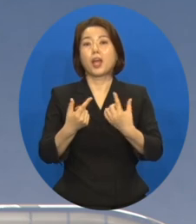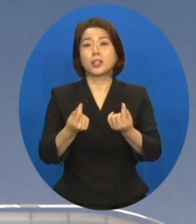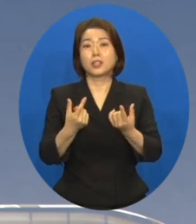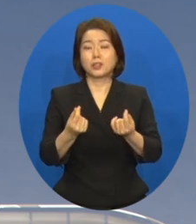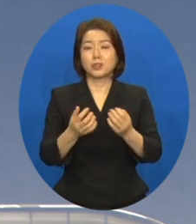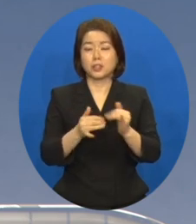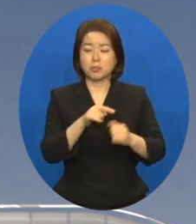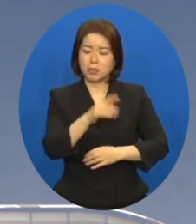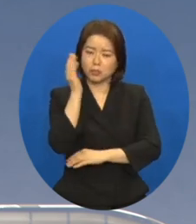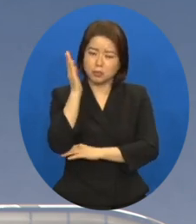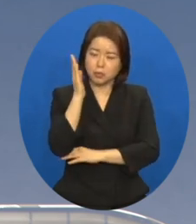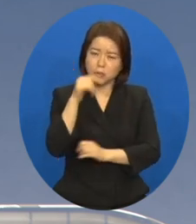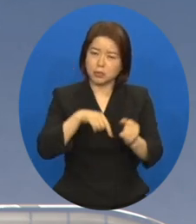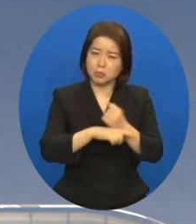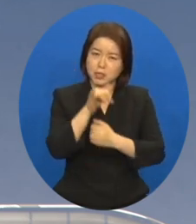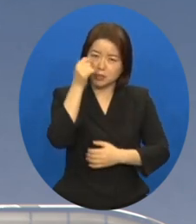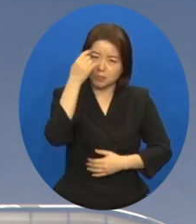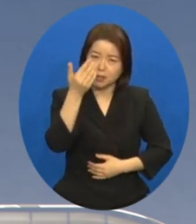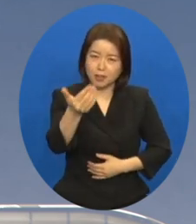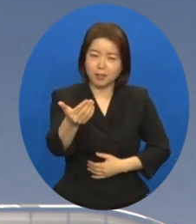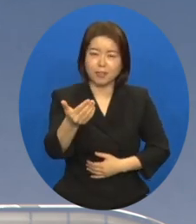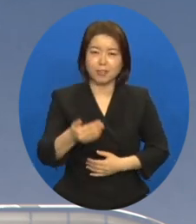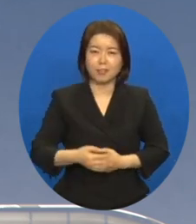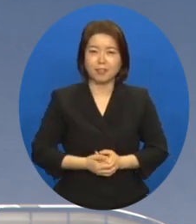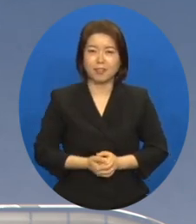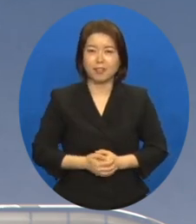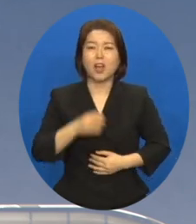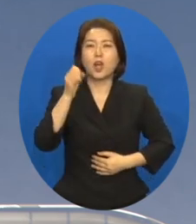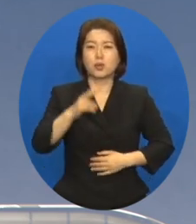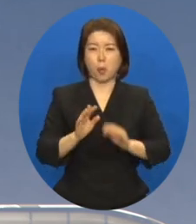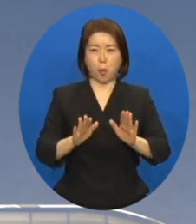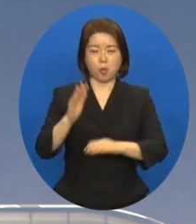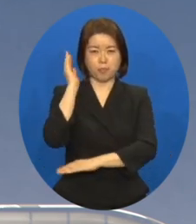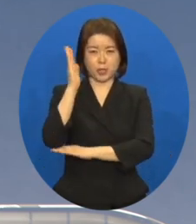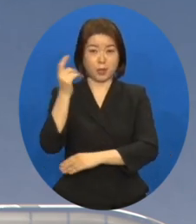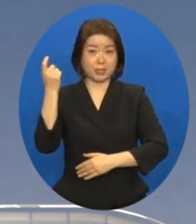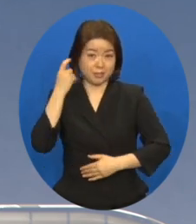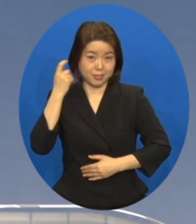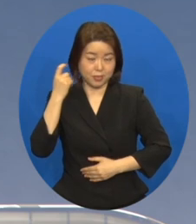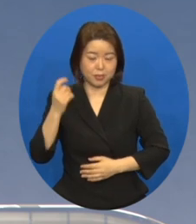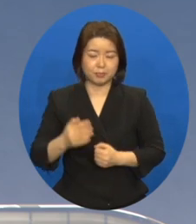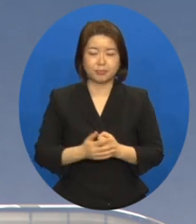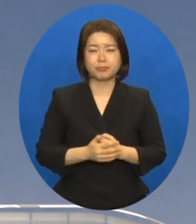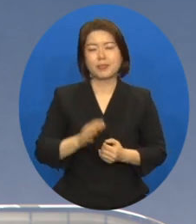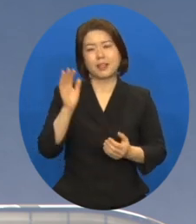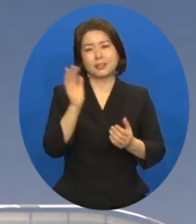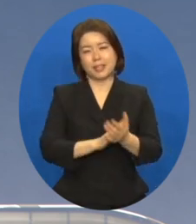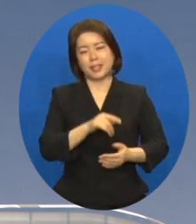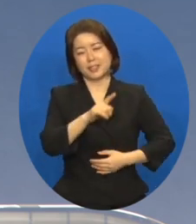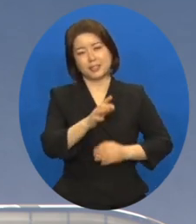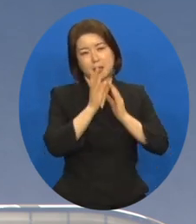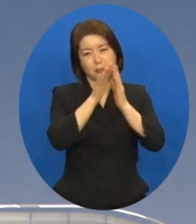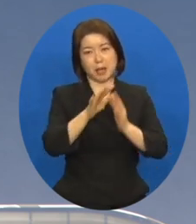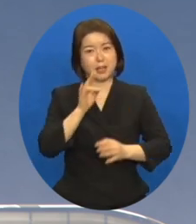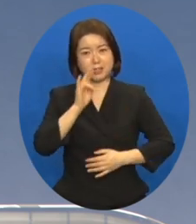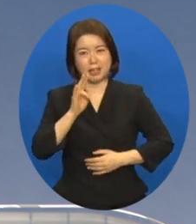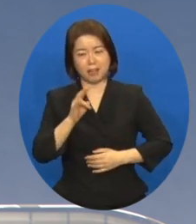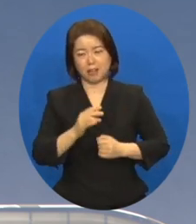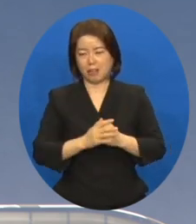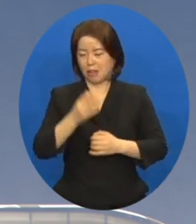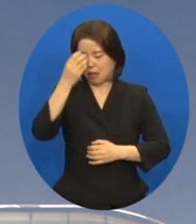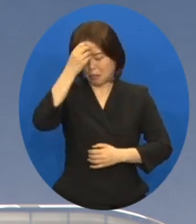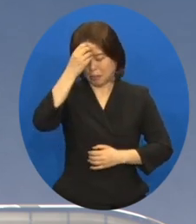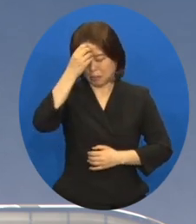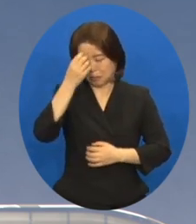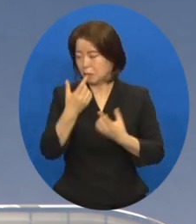이 설교가 무슨 의미가 있겠습니까? 게다가 또 오늘 설교를 듣고 야, 그 방언 예언 그 참 골치